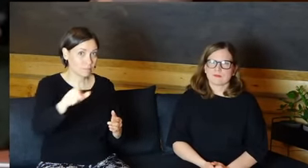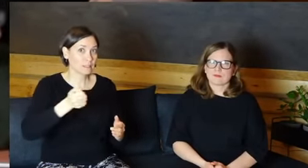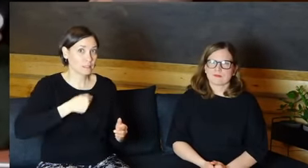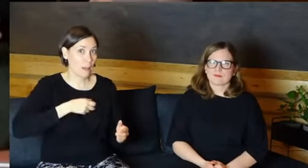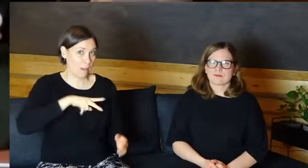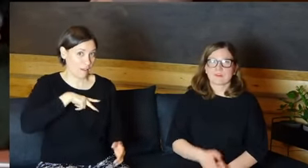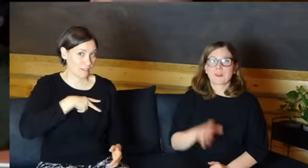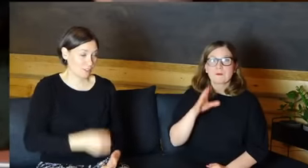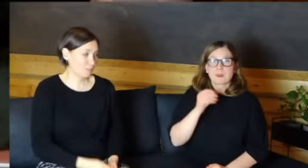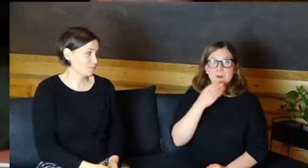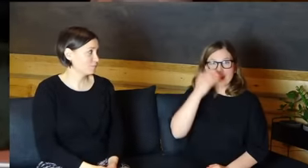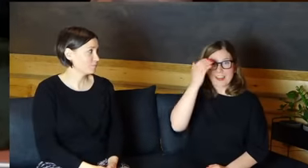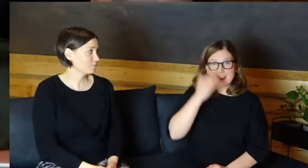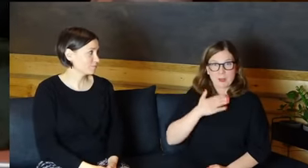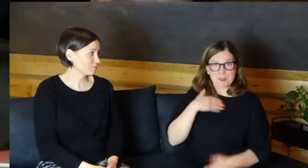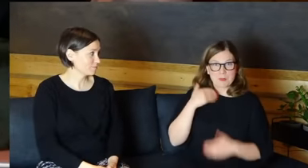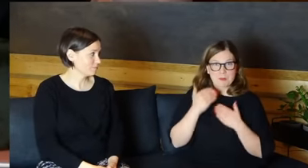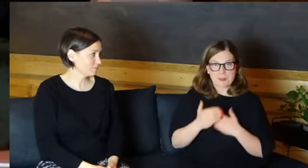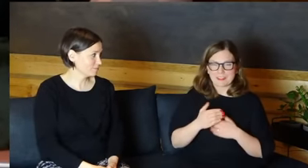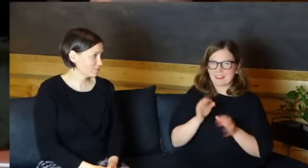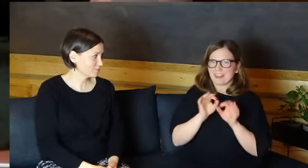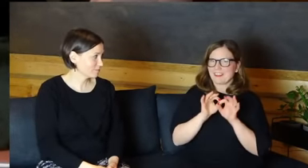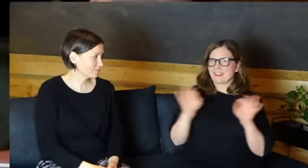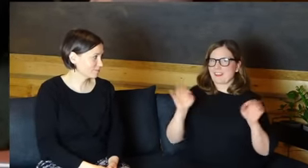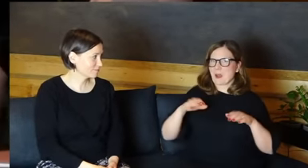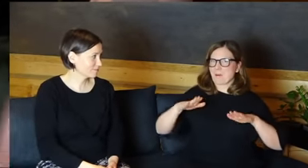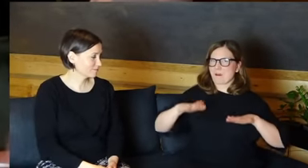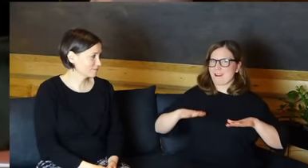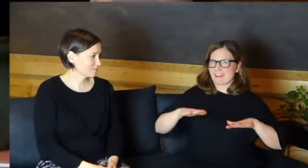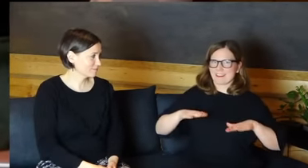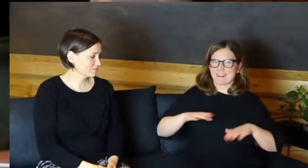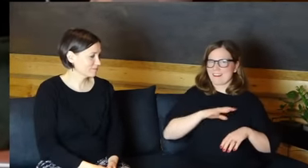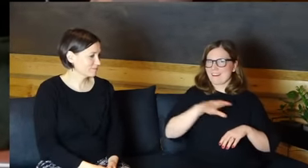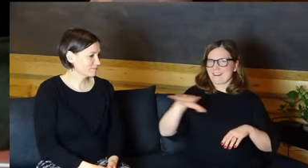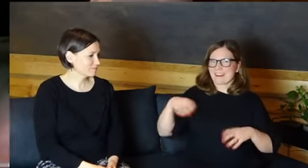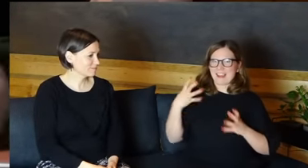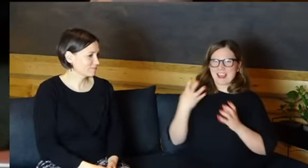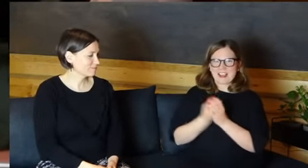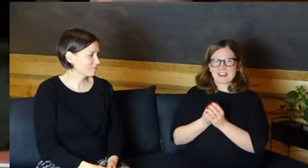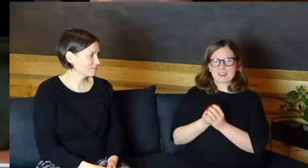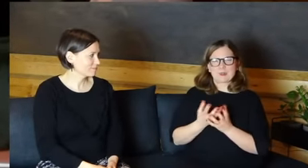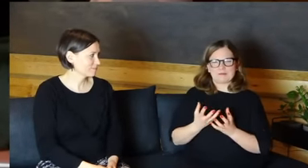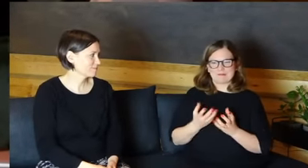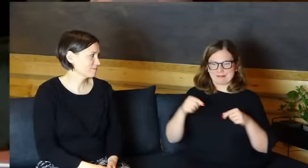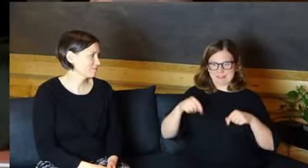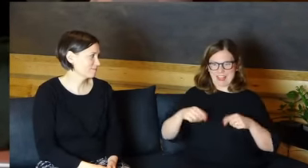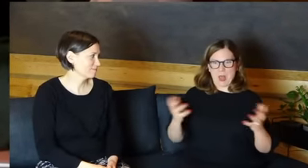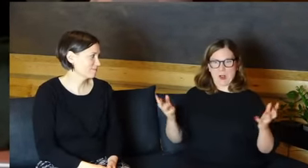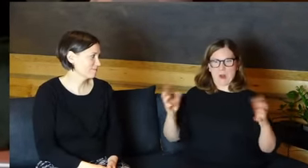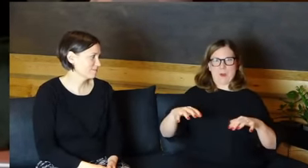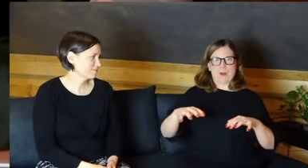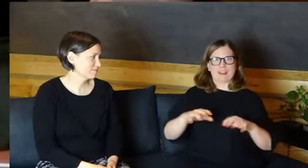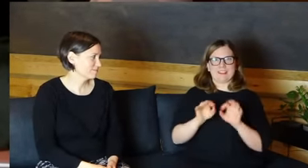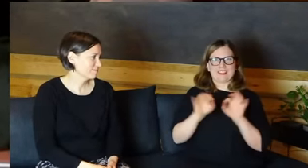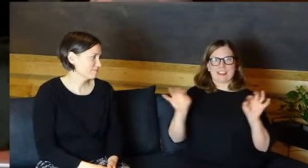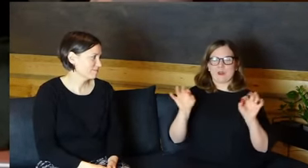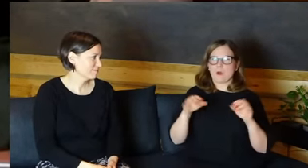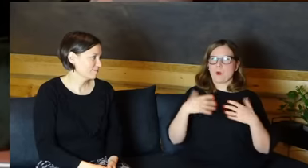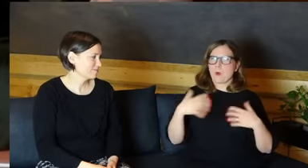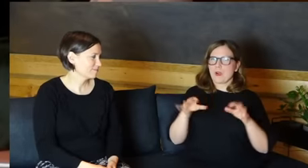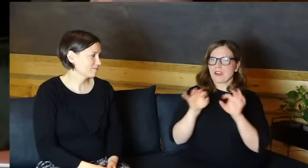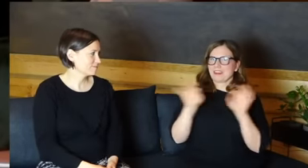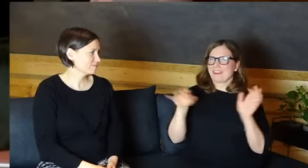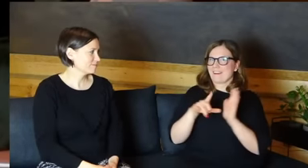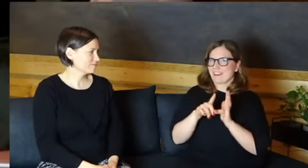iltaa munkin puolesta kaikille ja tuota, hieno olla täällä kaikkien kanssa yhdessä koolla, että tuota, tämä on niin kuin hieno hetki kaiken